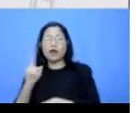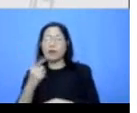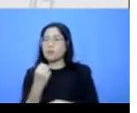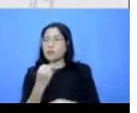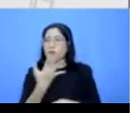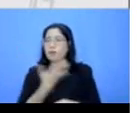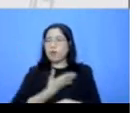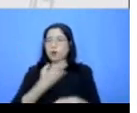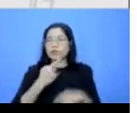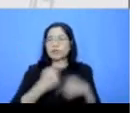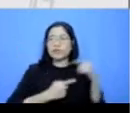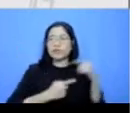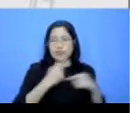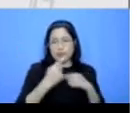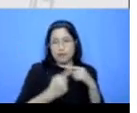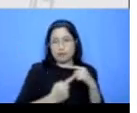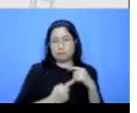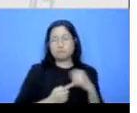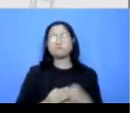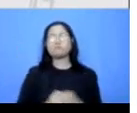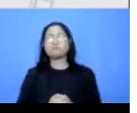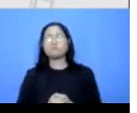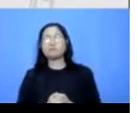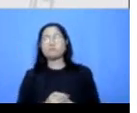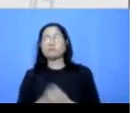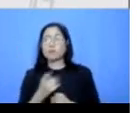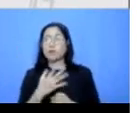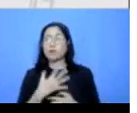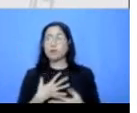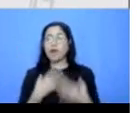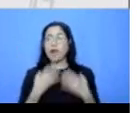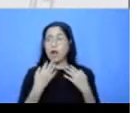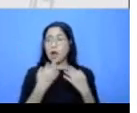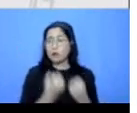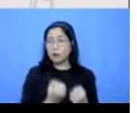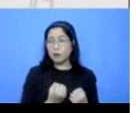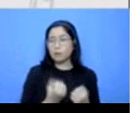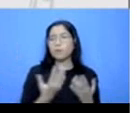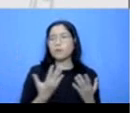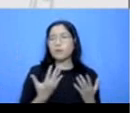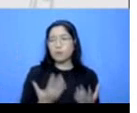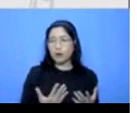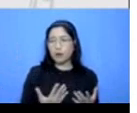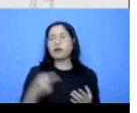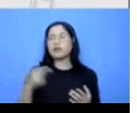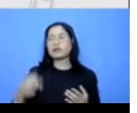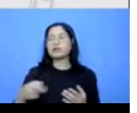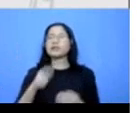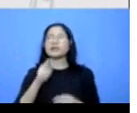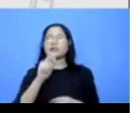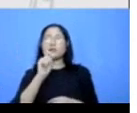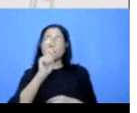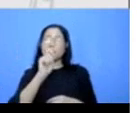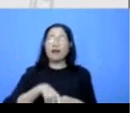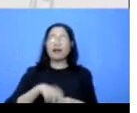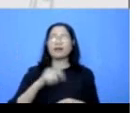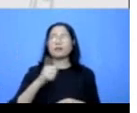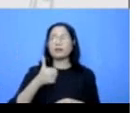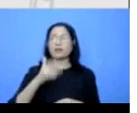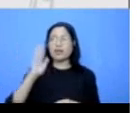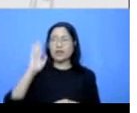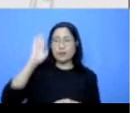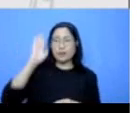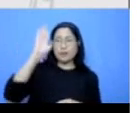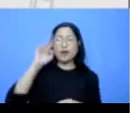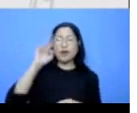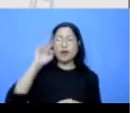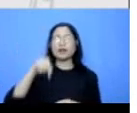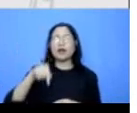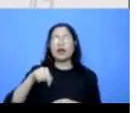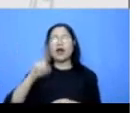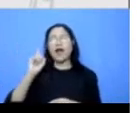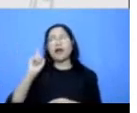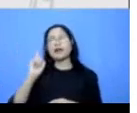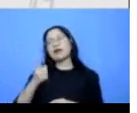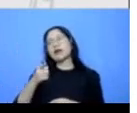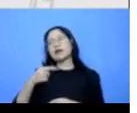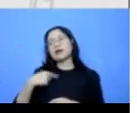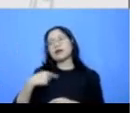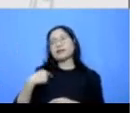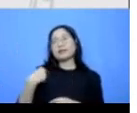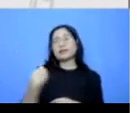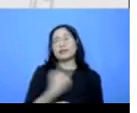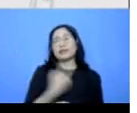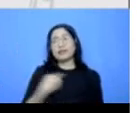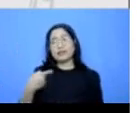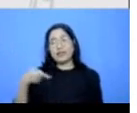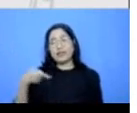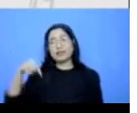Bapak dan Ibu, dengan harapan ini bisa digunakan selama praktik ke depan, baik dalam konteks kita sedang menghadapi